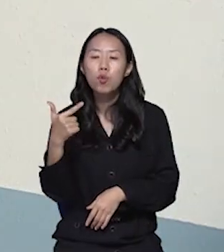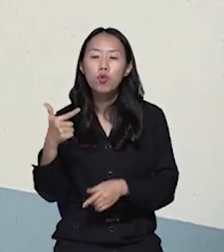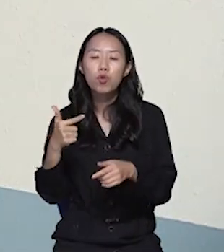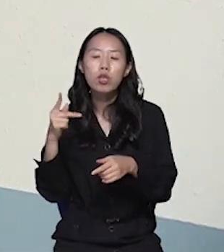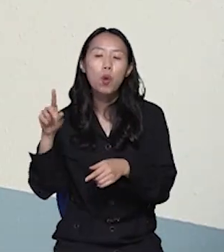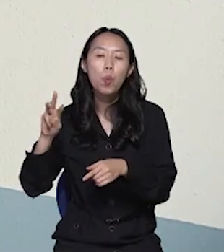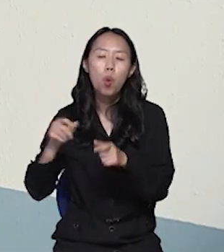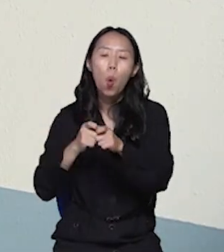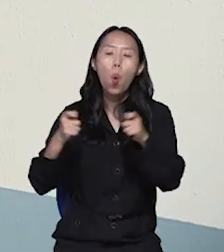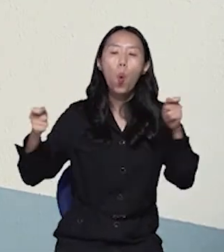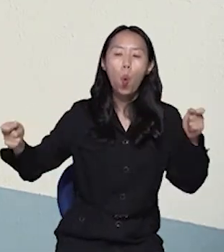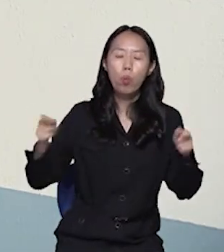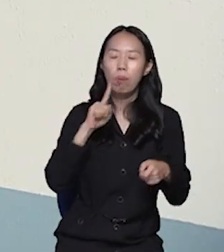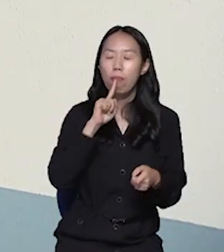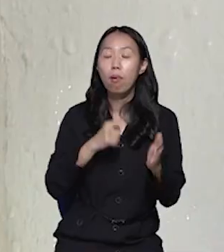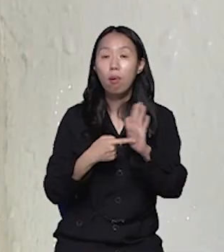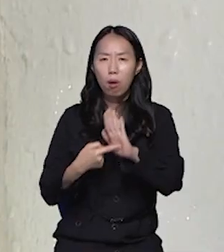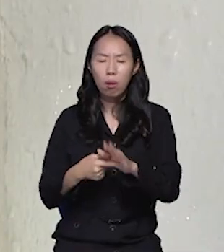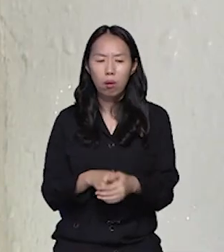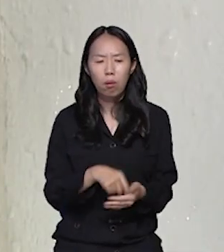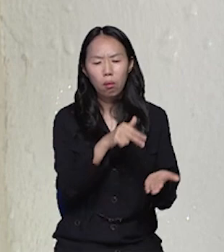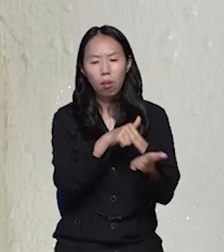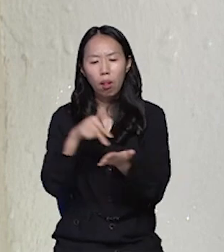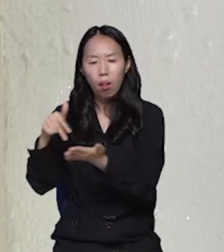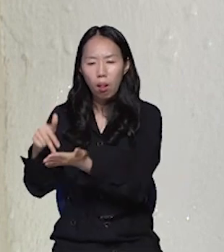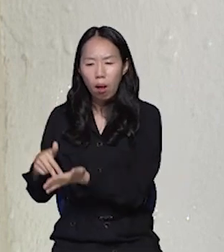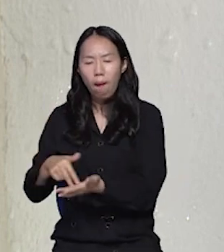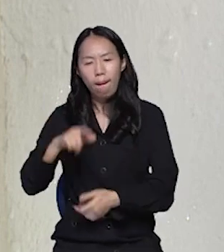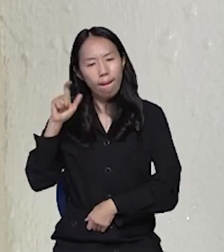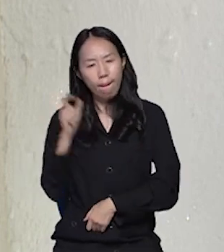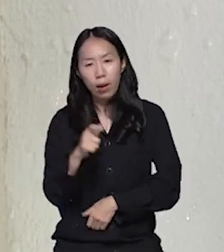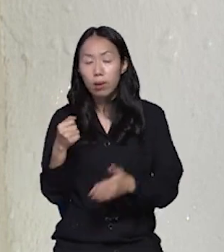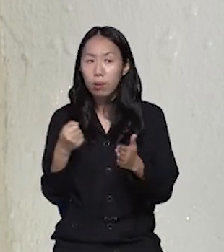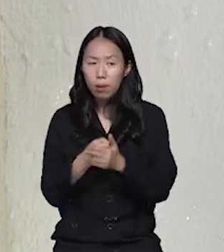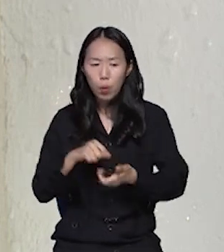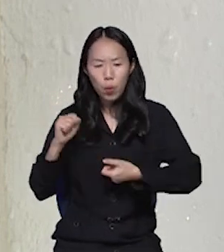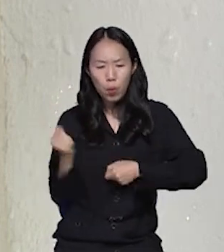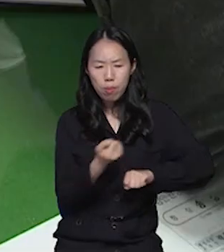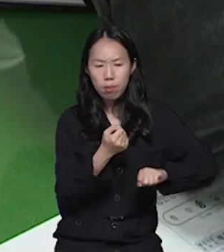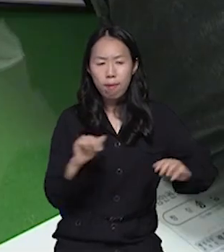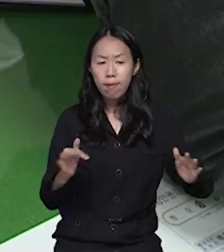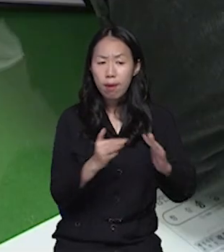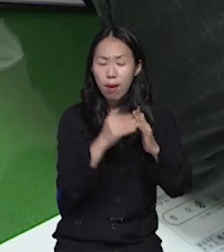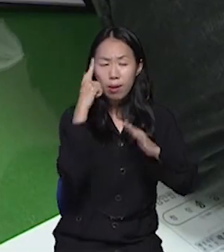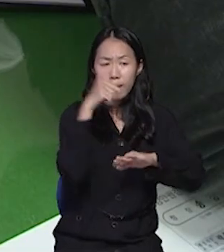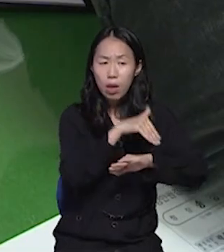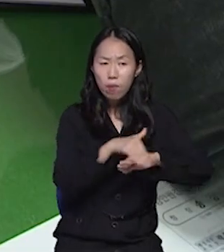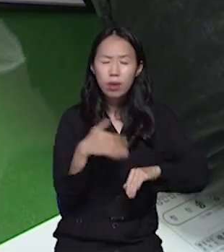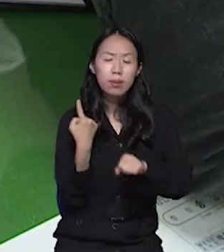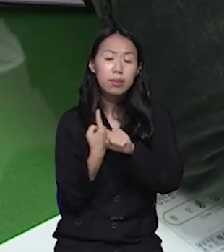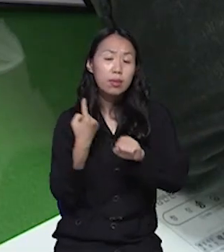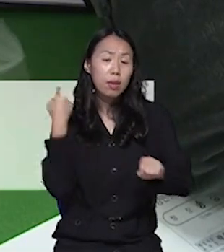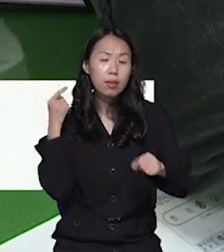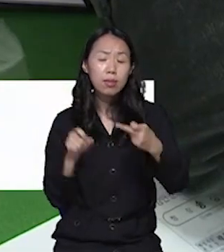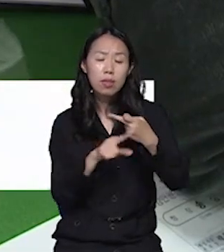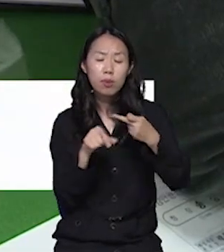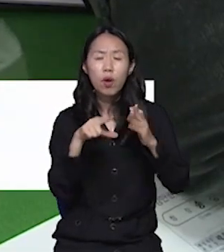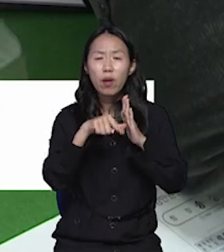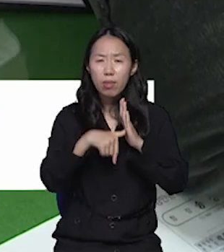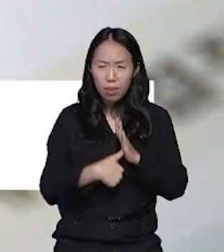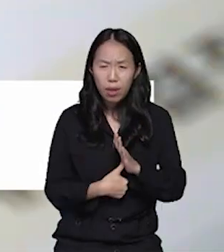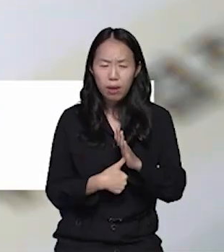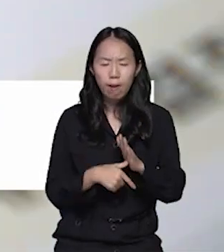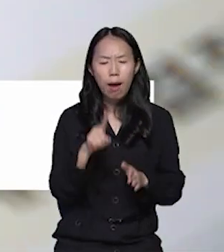있다고 항변했습니다 양측의 입장이 팽팽히 맞서면서 골프장 개발계획은 지난해 12월 전남도 산지관리